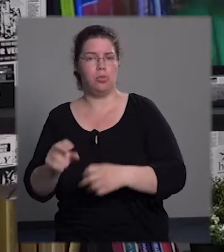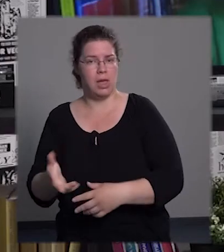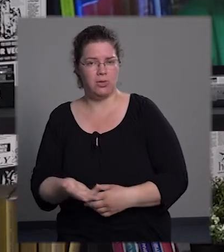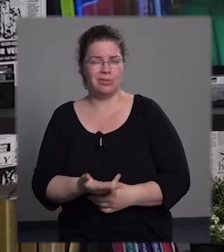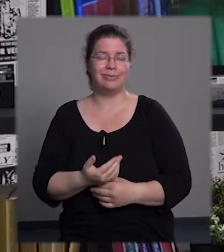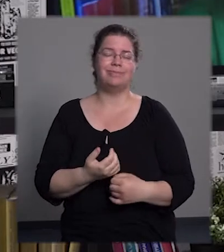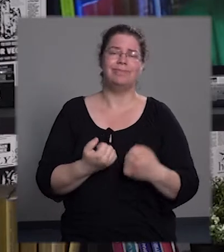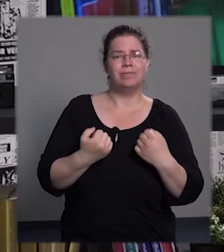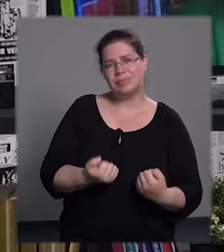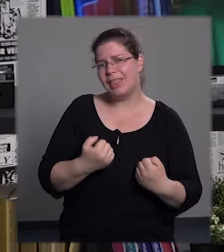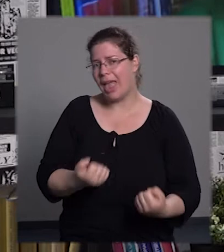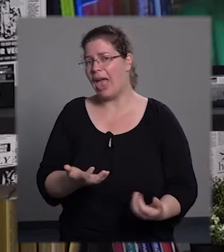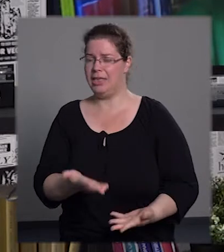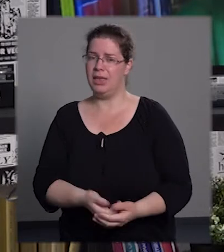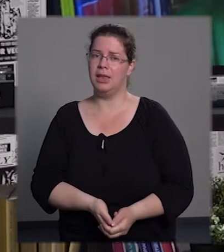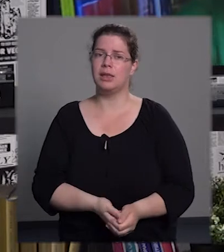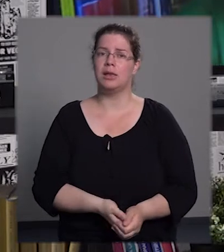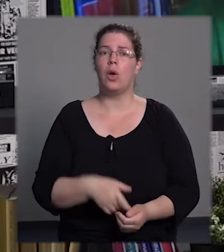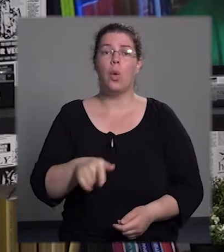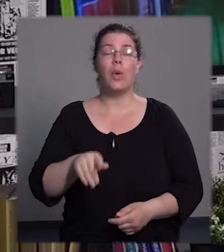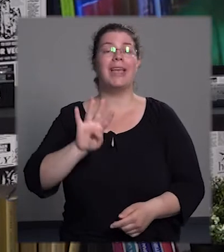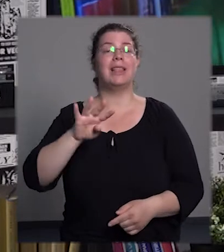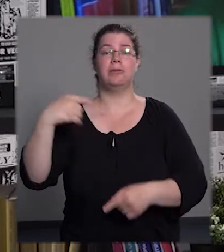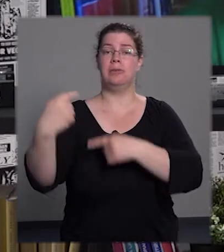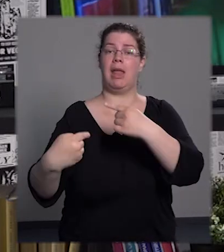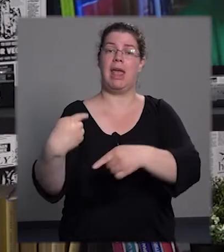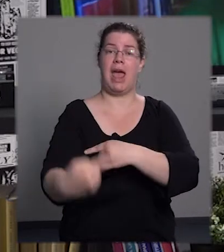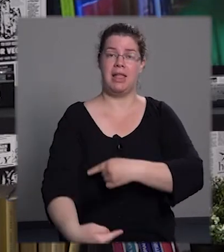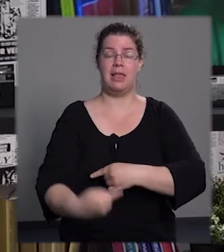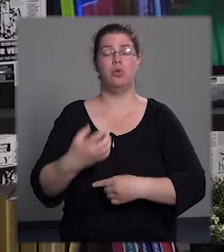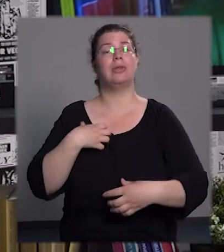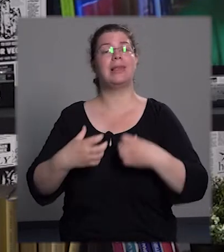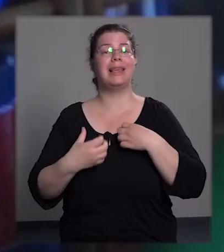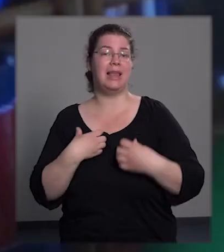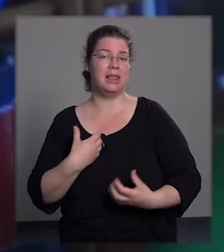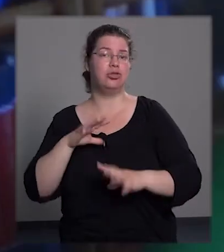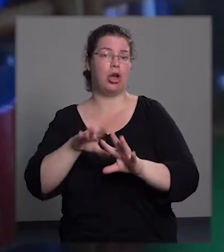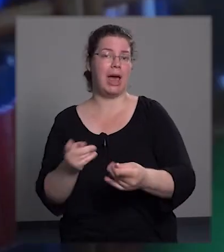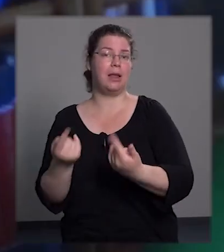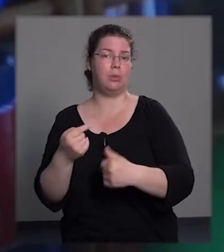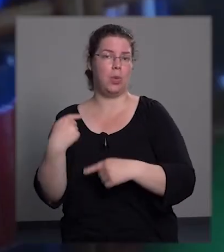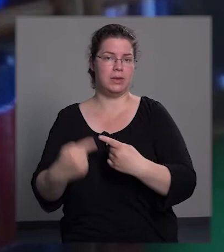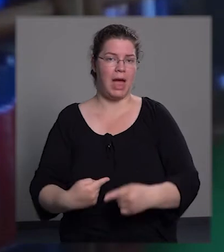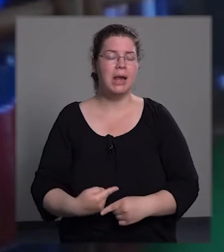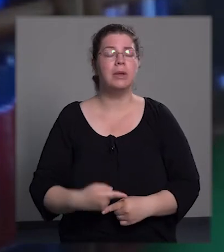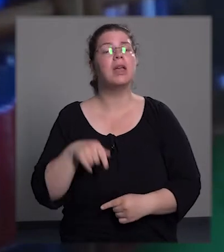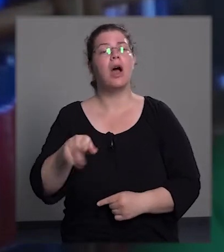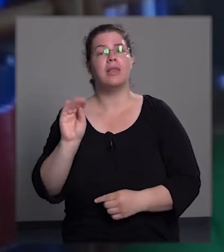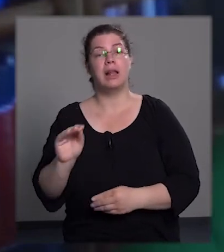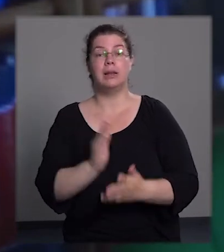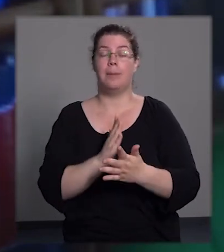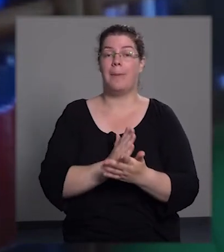Nehéz. Hát tulajdonképpen ő egy 4 generációs színész családból származik, ami azt jelenti, hogy